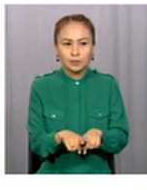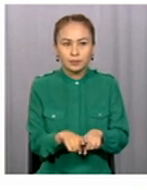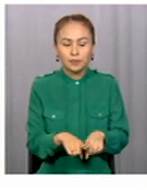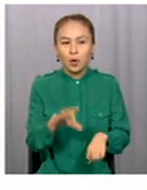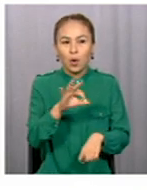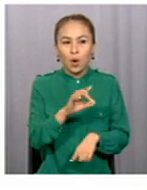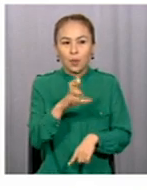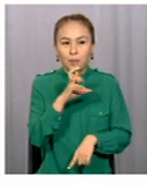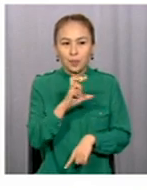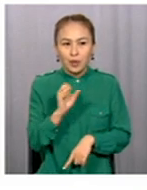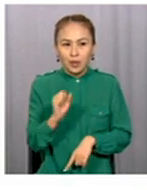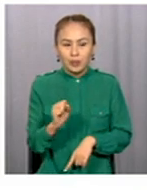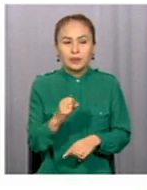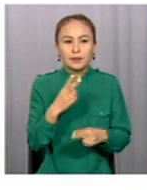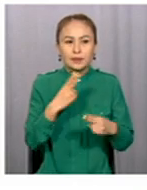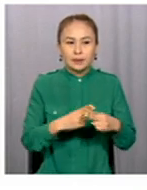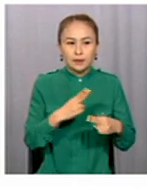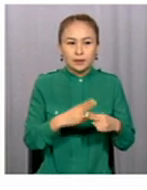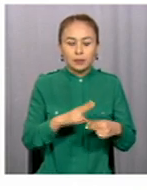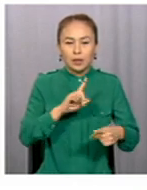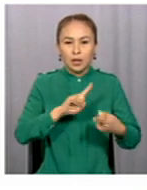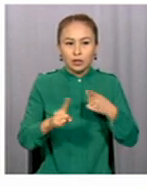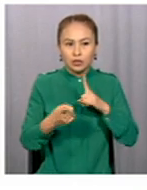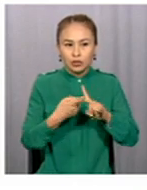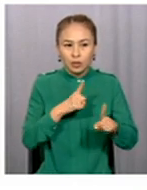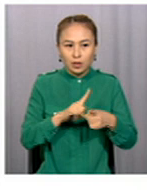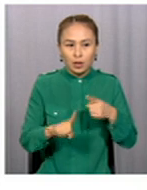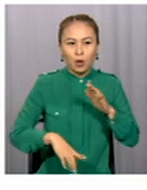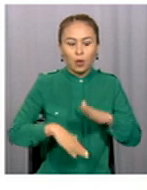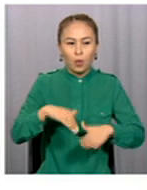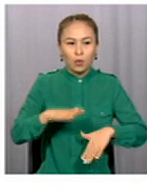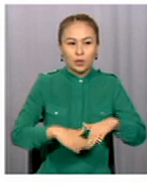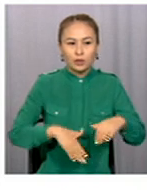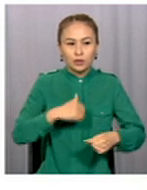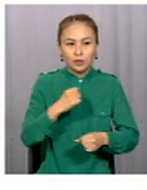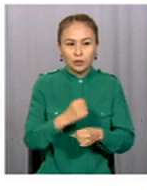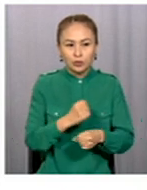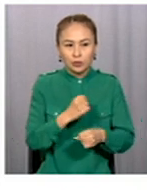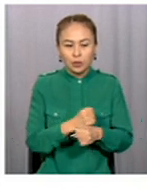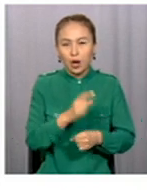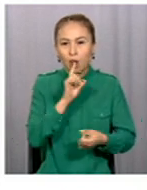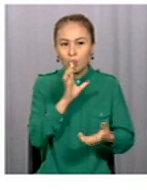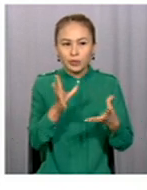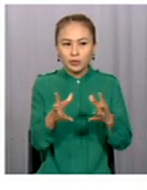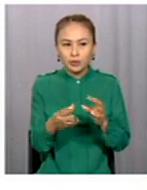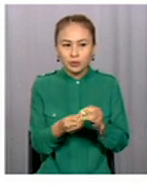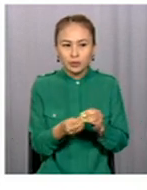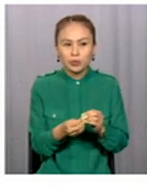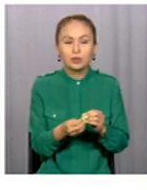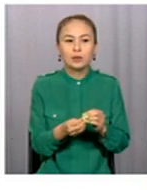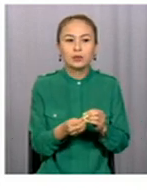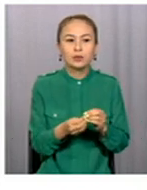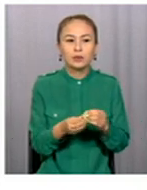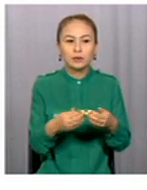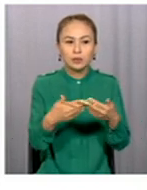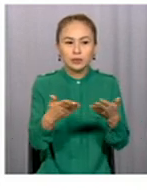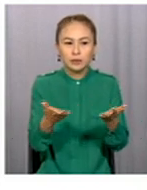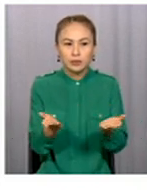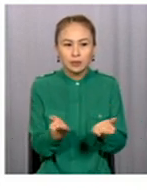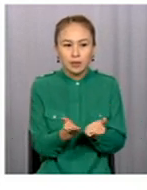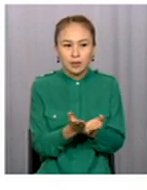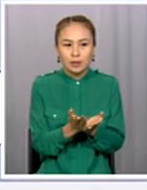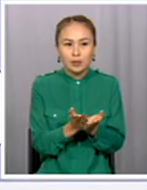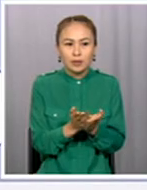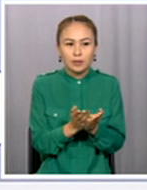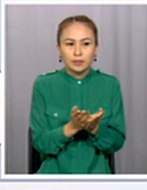Обадан темір қанжарлар, қола жебе ұштары, ауыздықтар, қыш ыдыстар және сайғақ